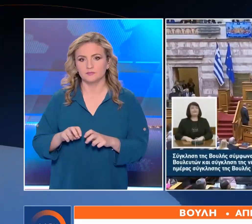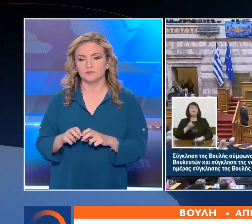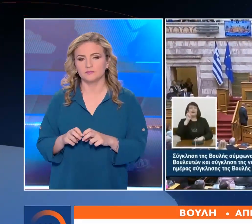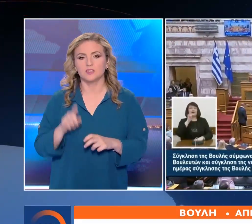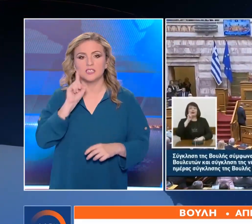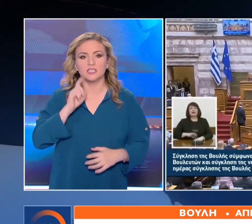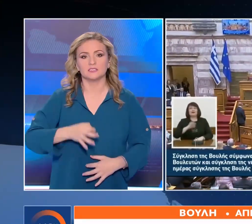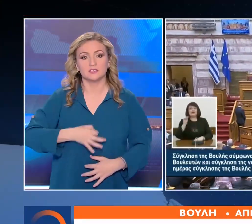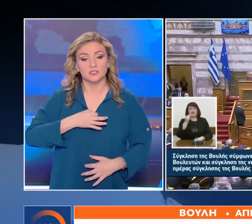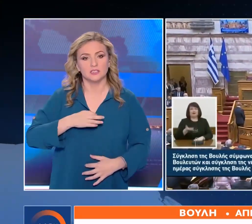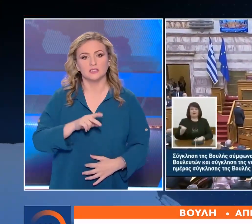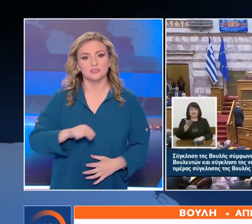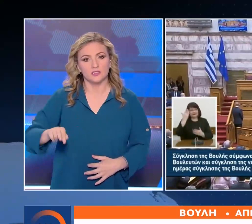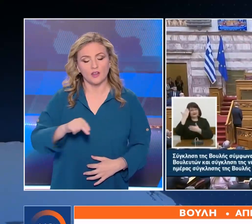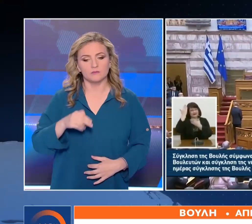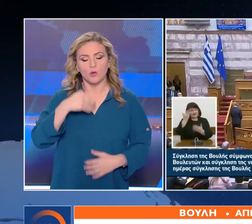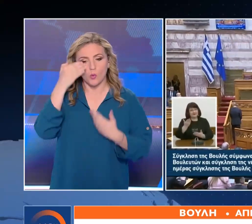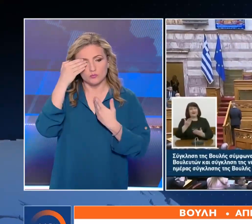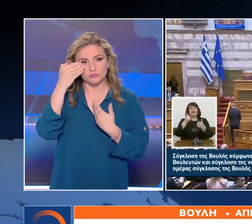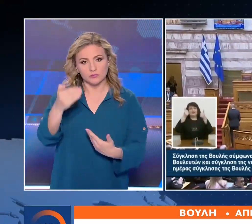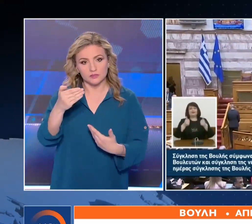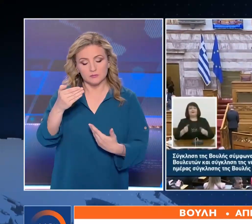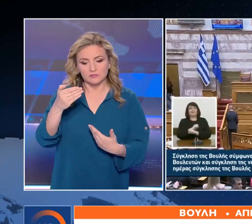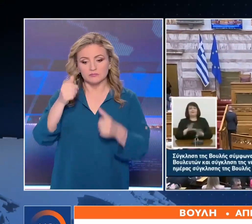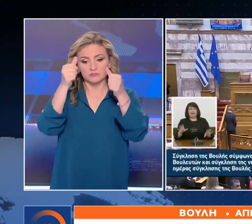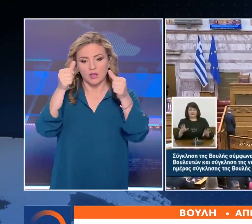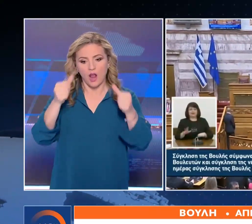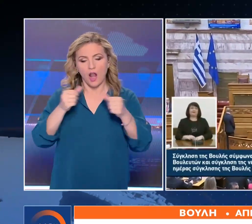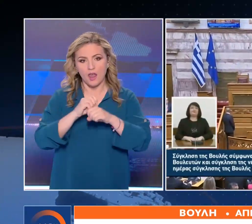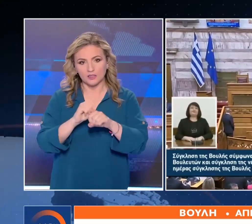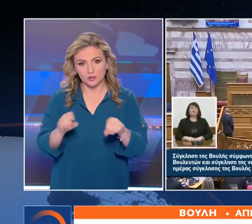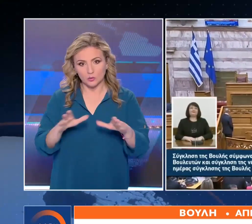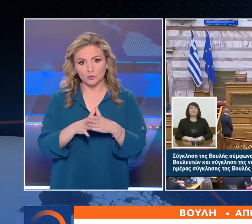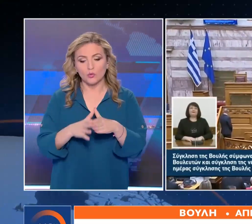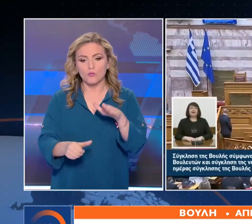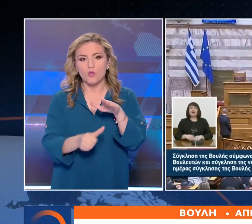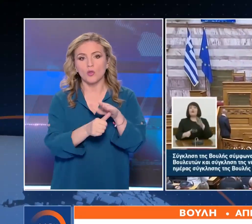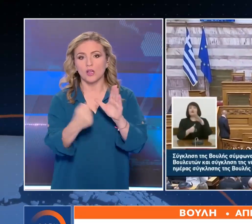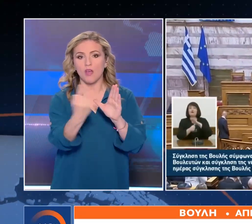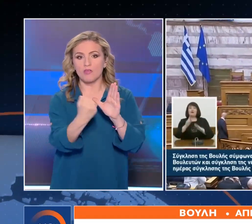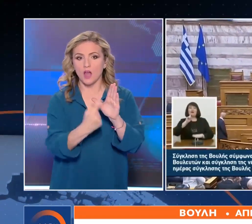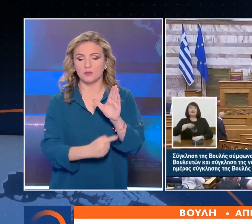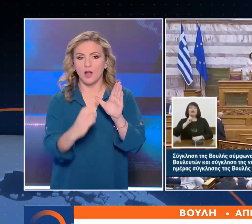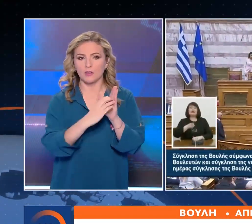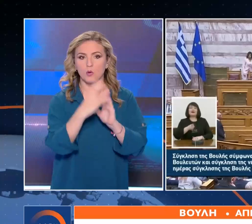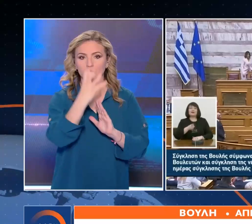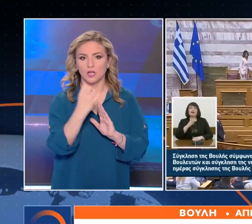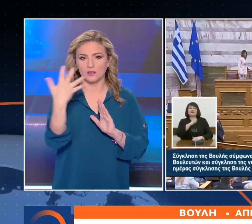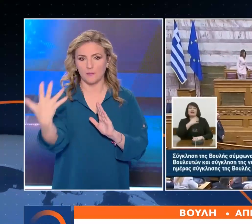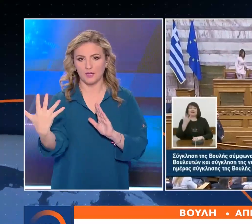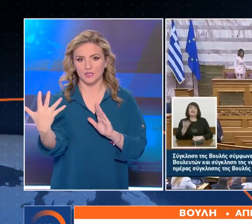κύριοι συνάδελφοι, έχω την τιμή να ανακοινώσω στο σώμα τα προεδρικά διατάγματα με αριθμό